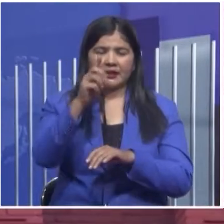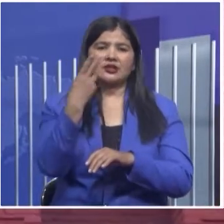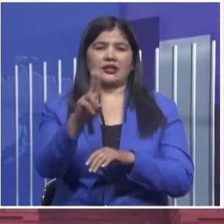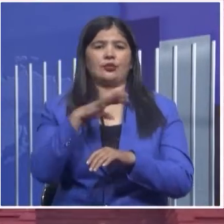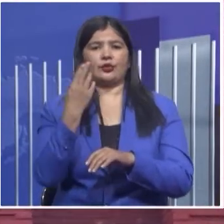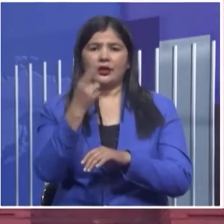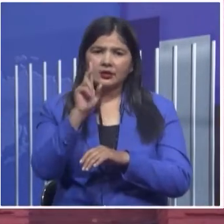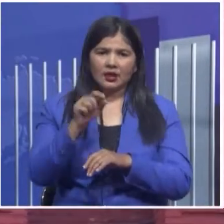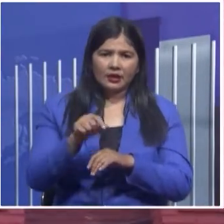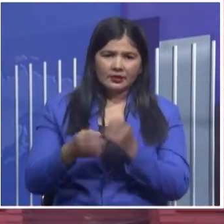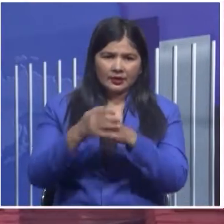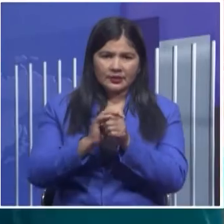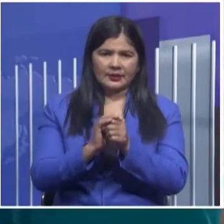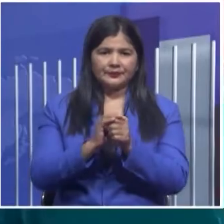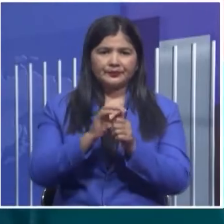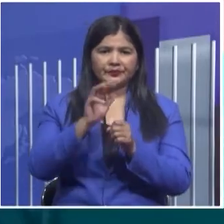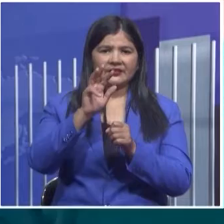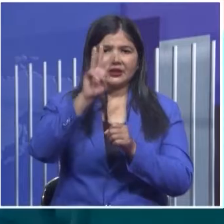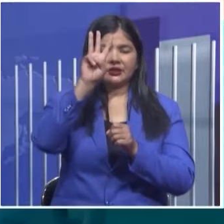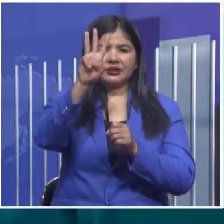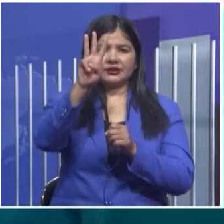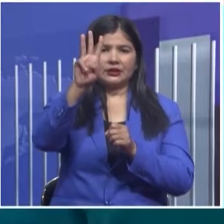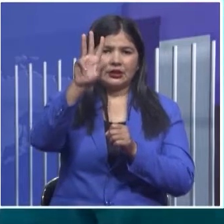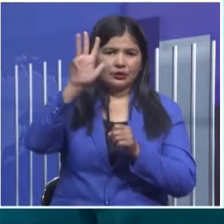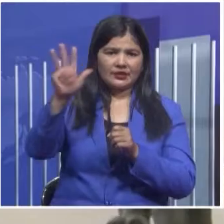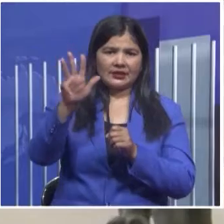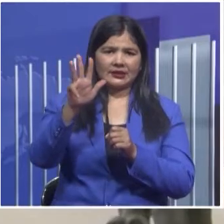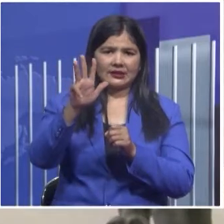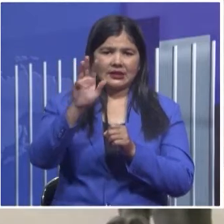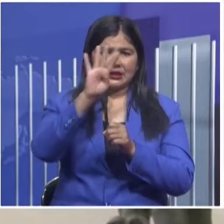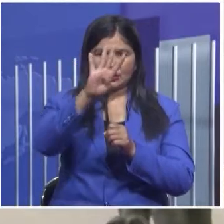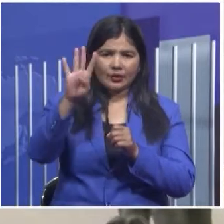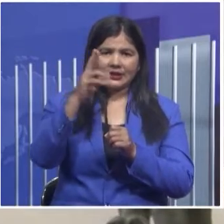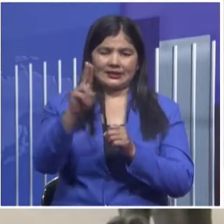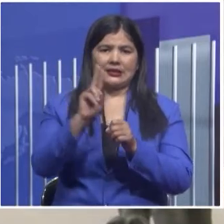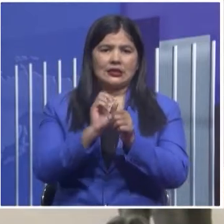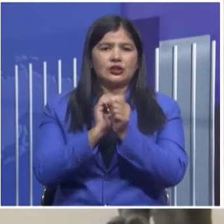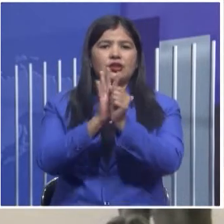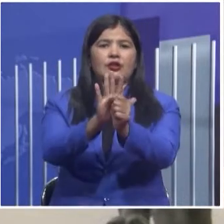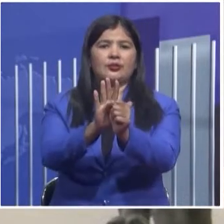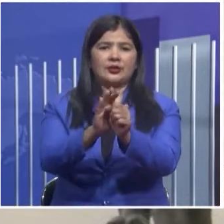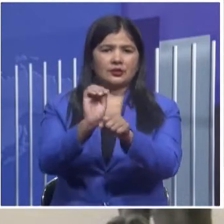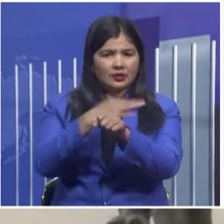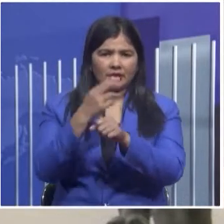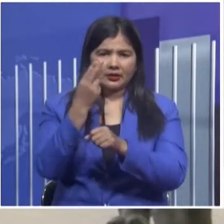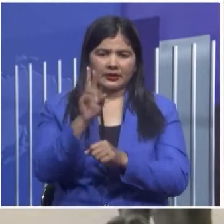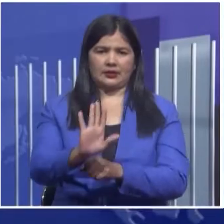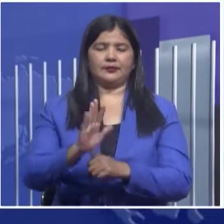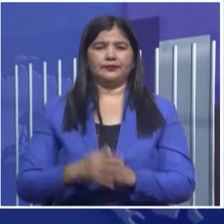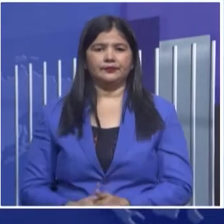छ। हाल देशभर 39,044 जना सक्रिय संक्रमित रहेका छन्।